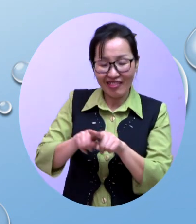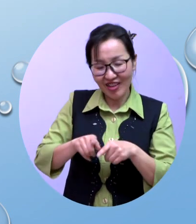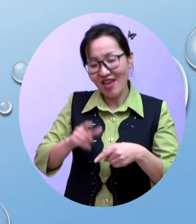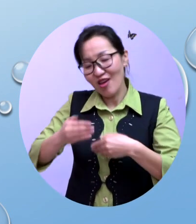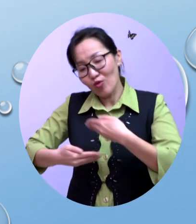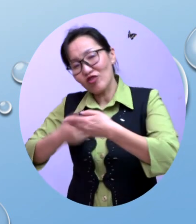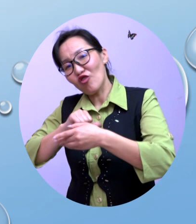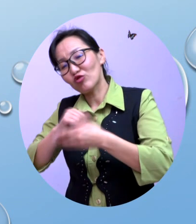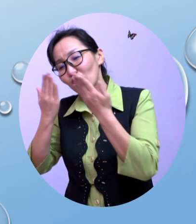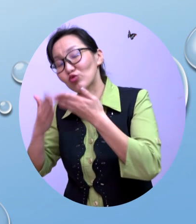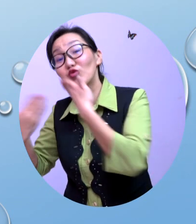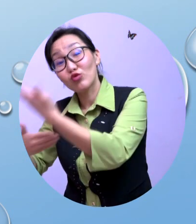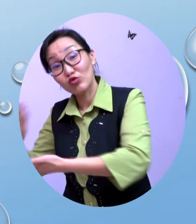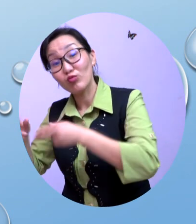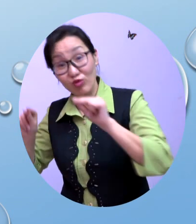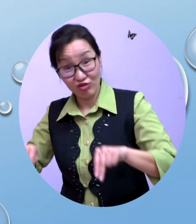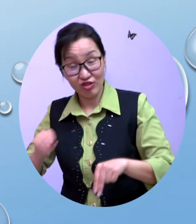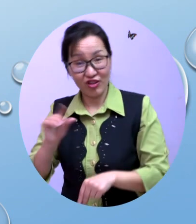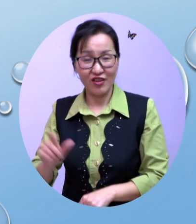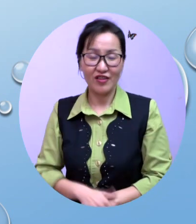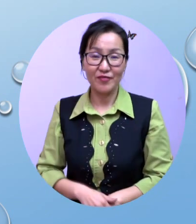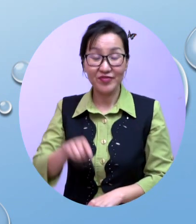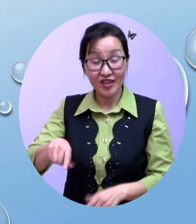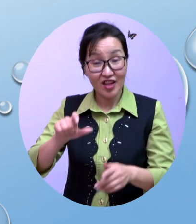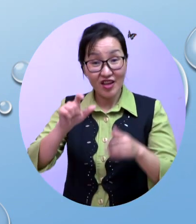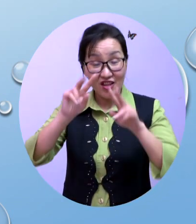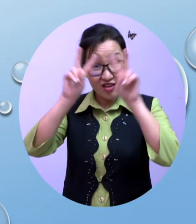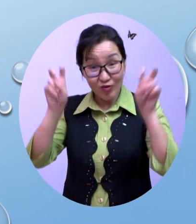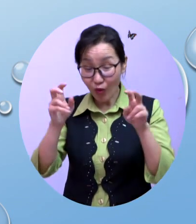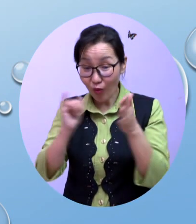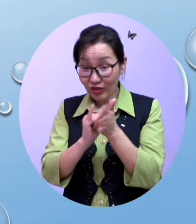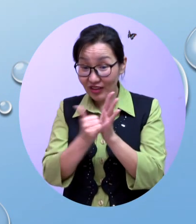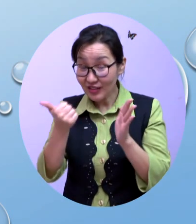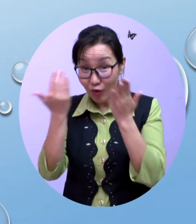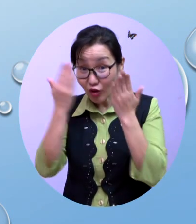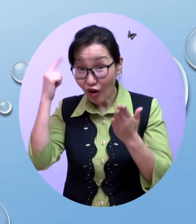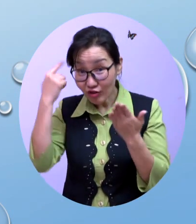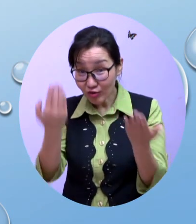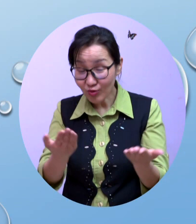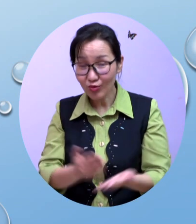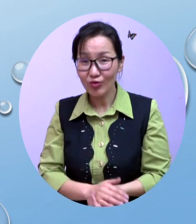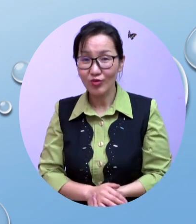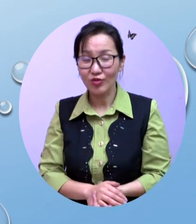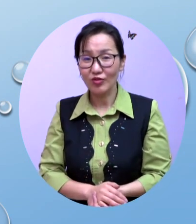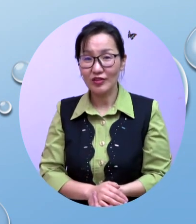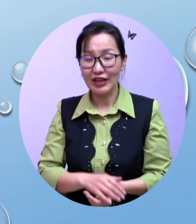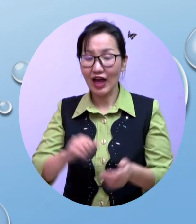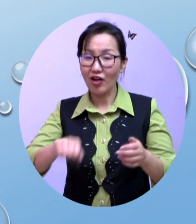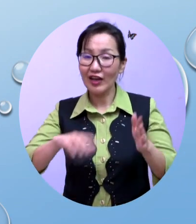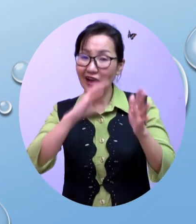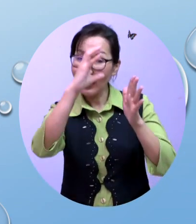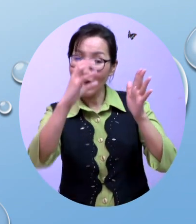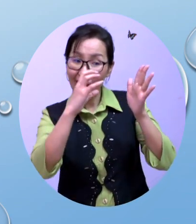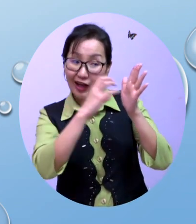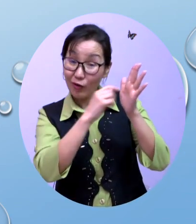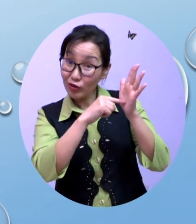нь уншиж өгдөг болжээ. За бүгдээрээ ихийнхээ утгыг сайн ойлгосон байх. Одоо агуулгад